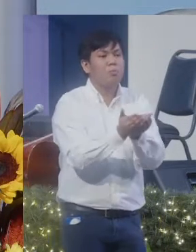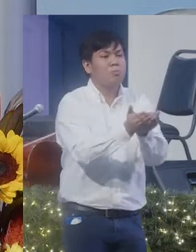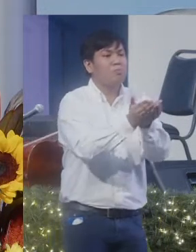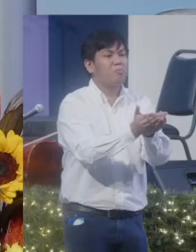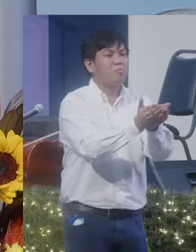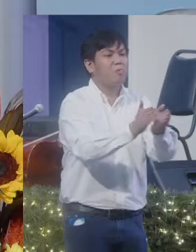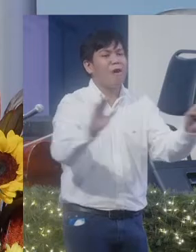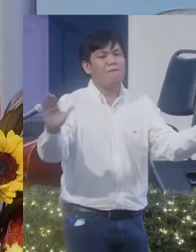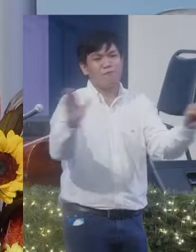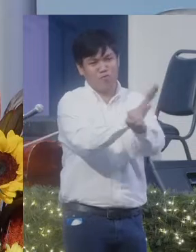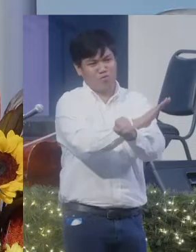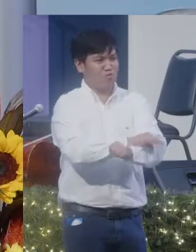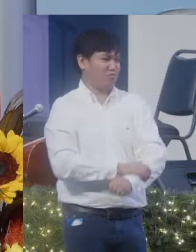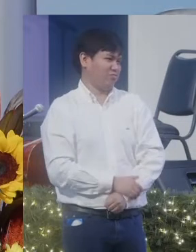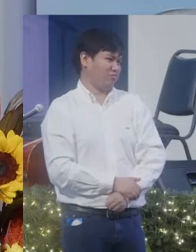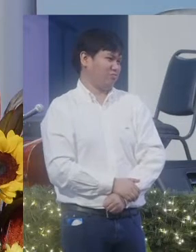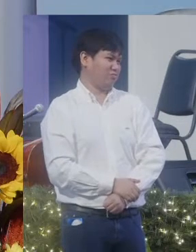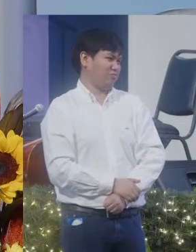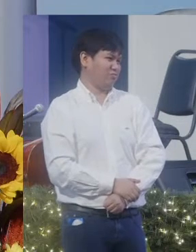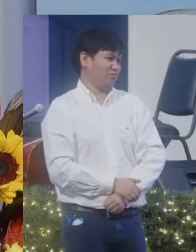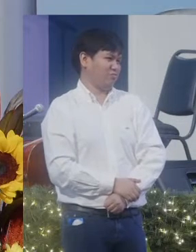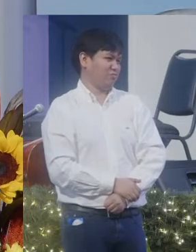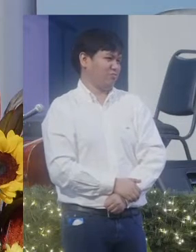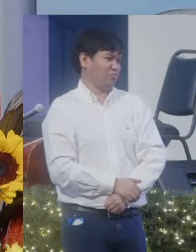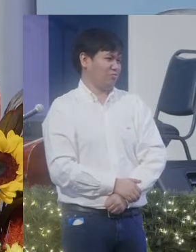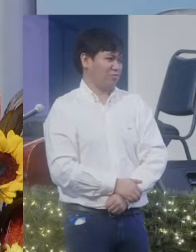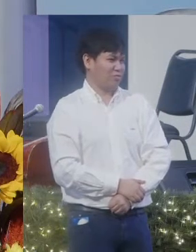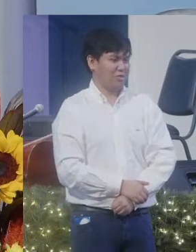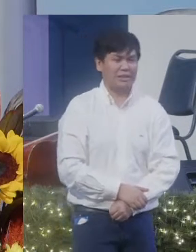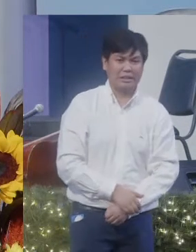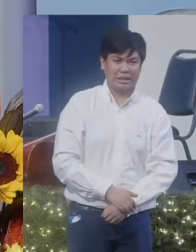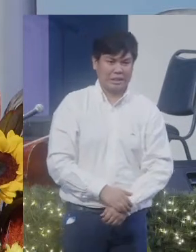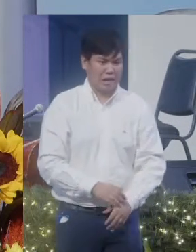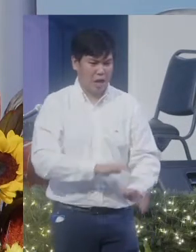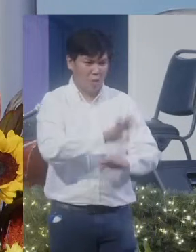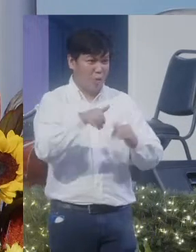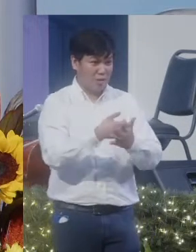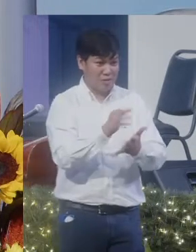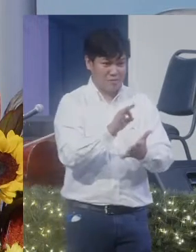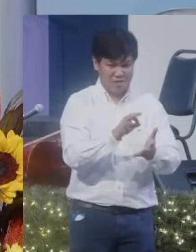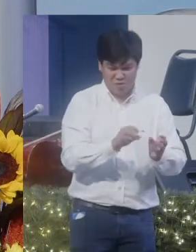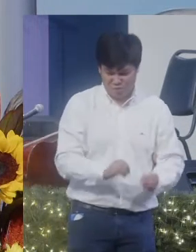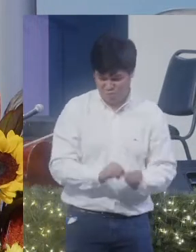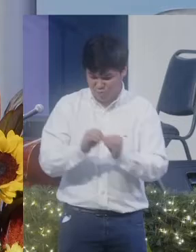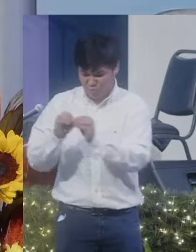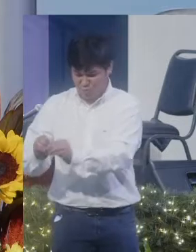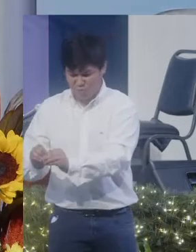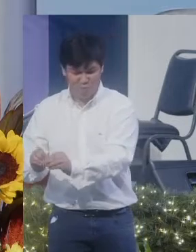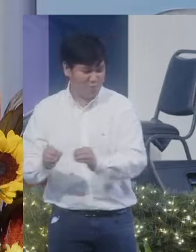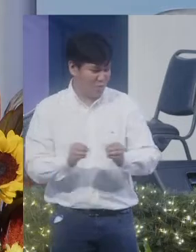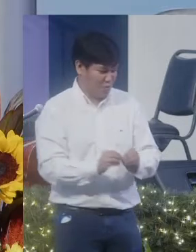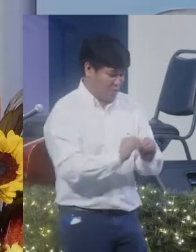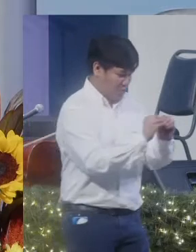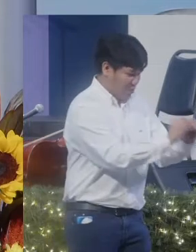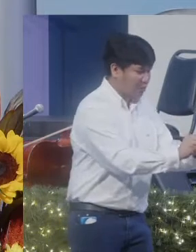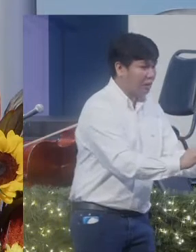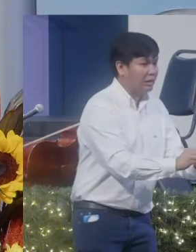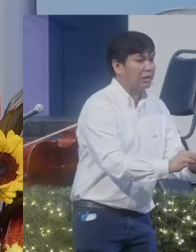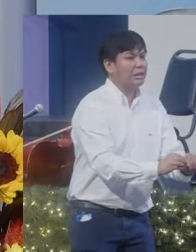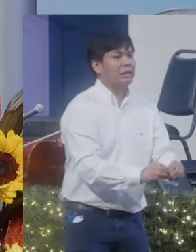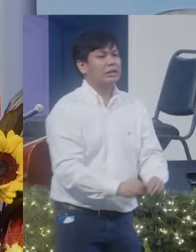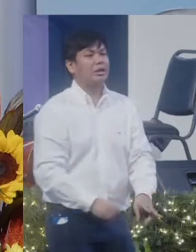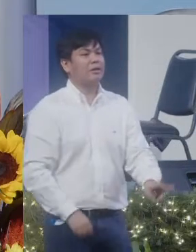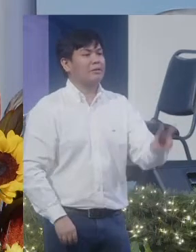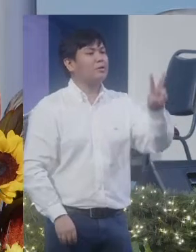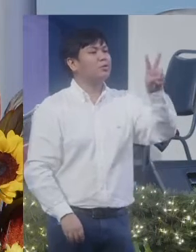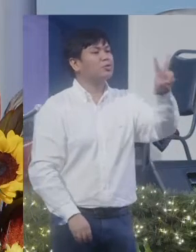So, dahan-dahan nilang ikinaong yung lahat ng isda at nilagay sa mga bangka nila 2 30-foot boats